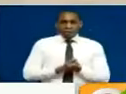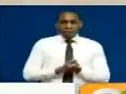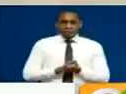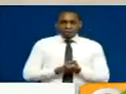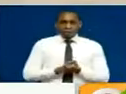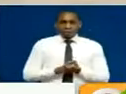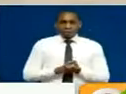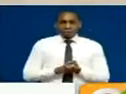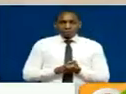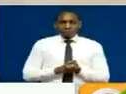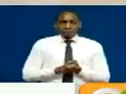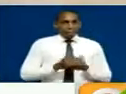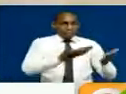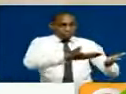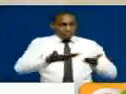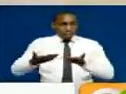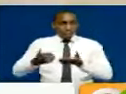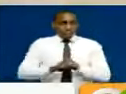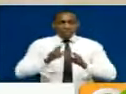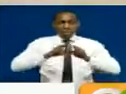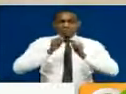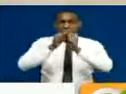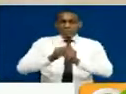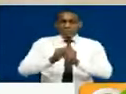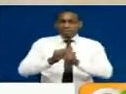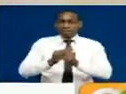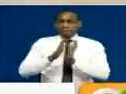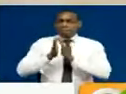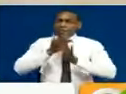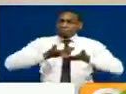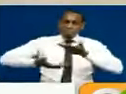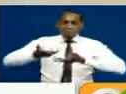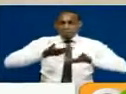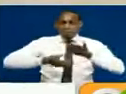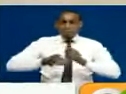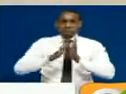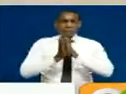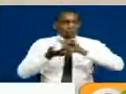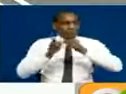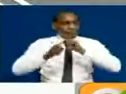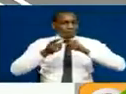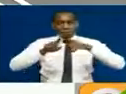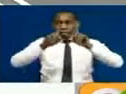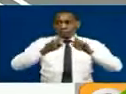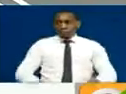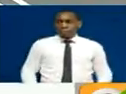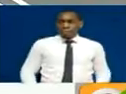akavuta kibao akakaa na wenzake wakawa napiga soga ya tafakari hapo.